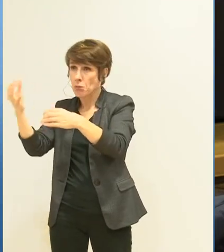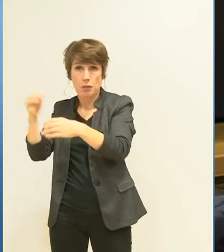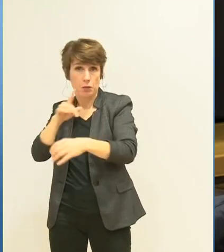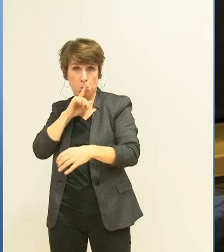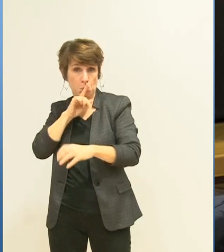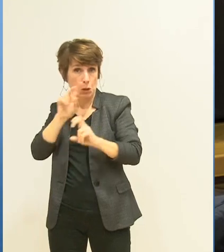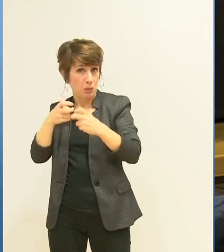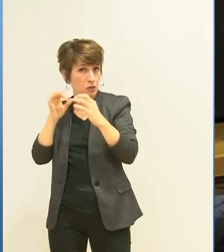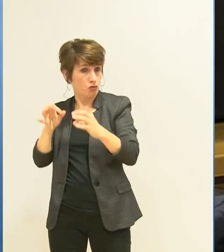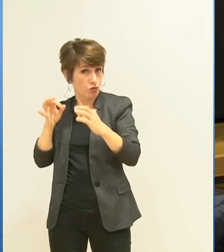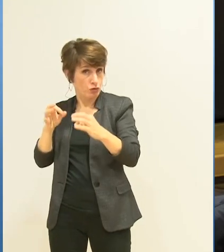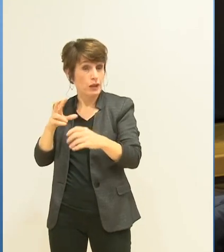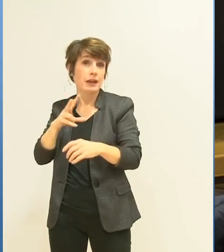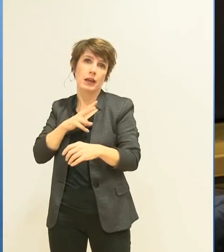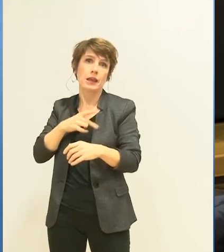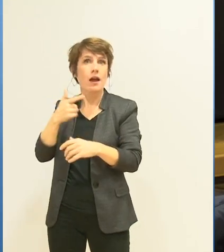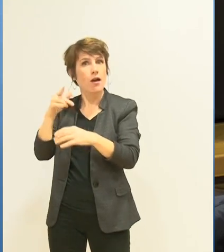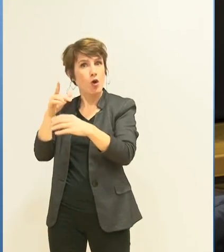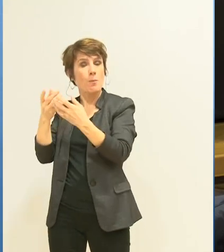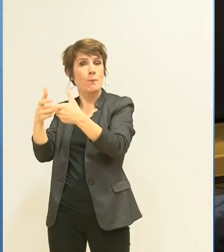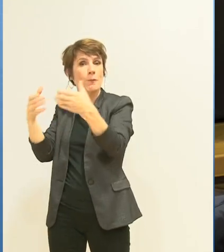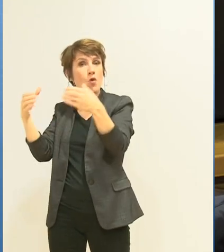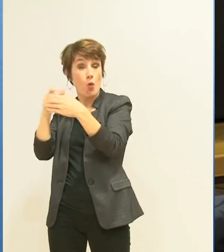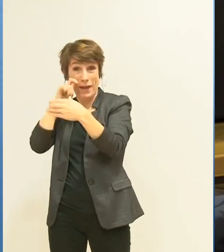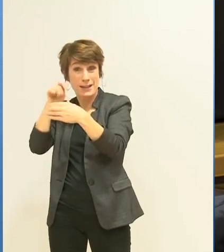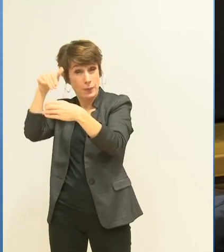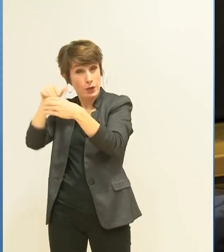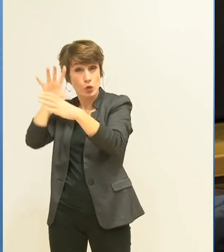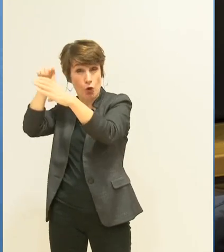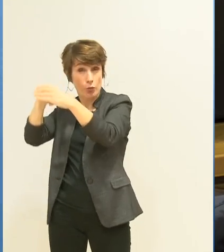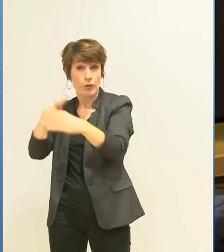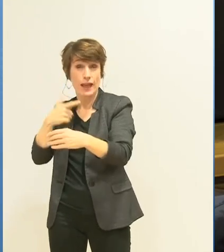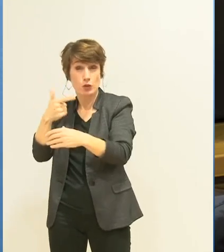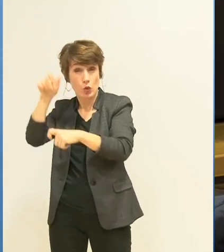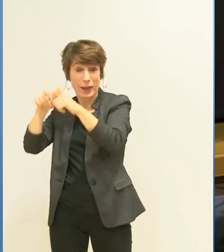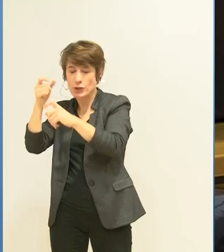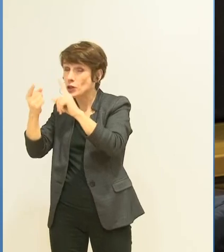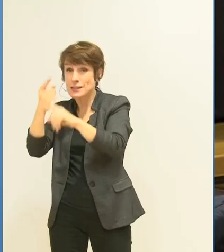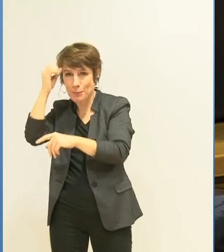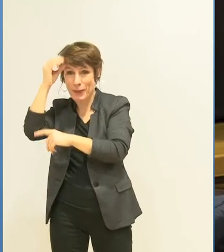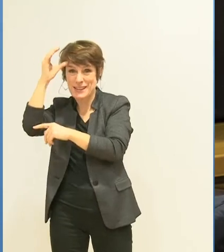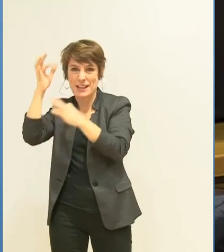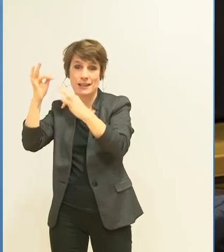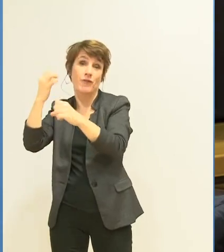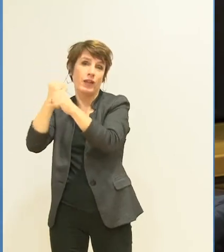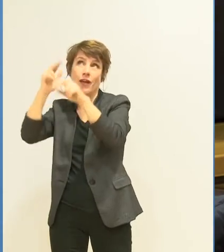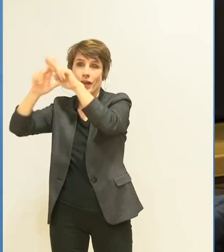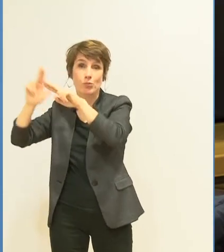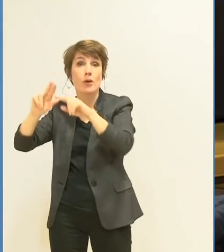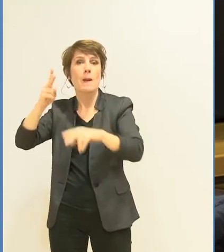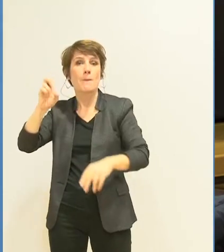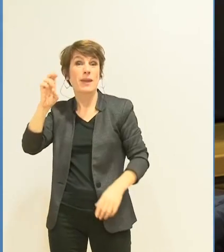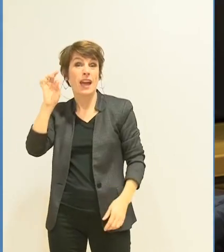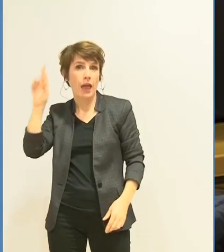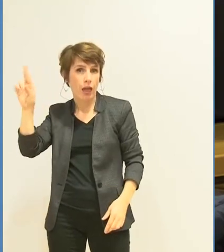plus grands spécialistes de l'oeuvre d'auguste perret en france actuellement donc c'est ce coup cette estimation n'a